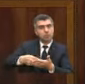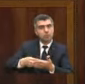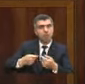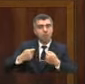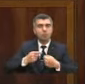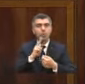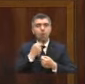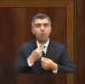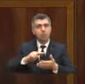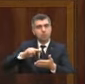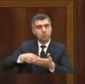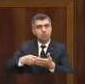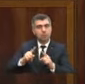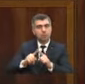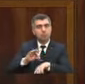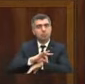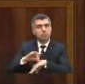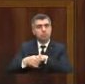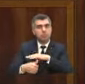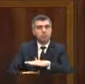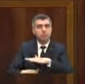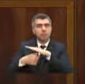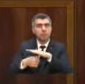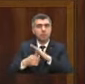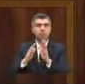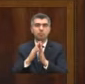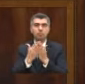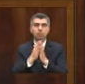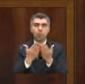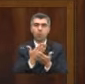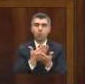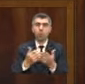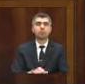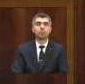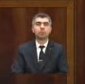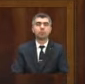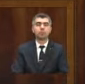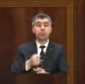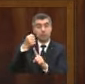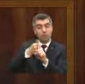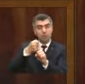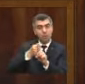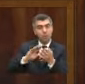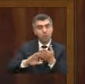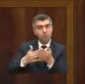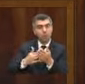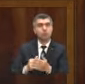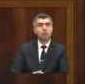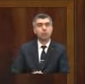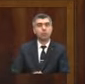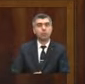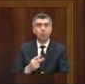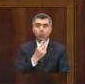المؤسسات المتعلق بالوكالة الوطنية للسجلات، وينصب العمل حاليا على إنجاز